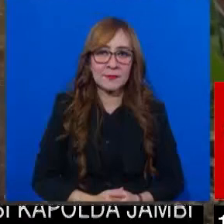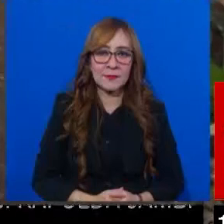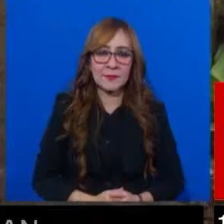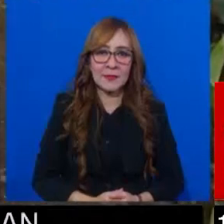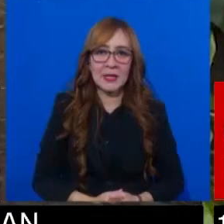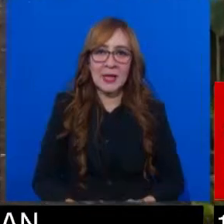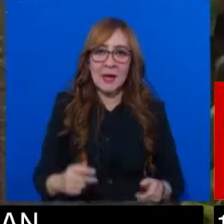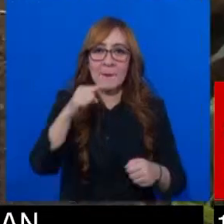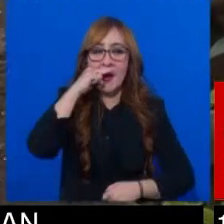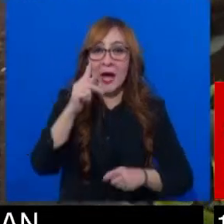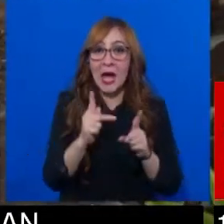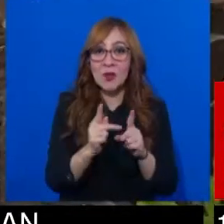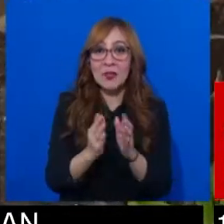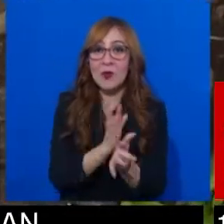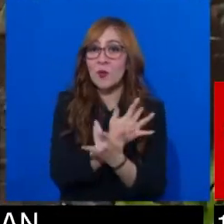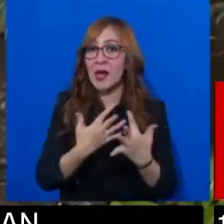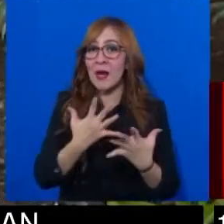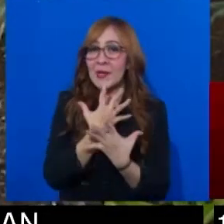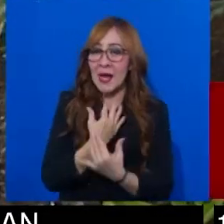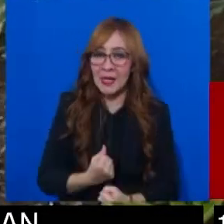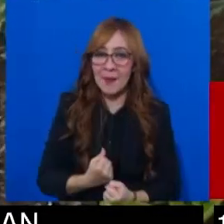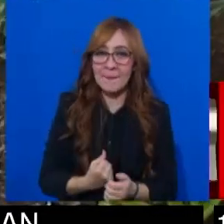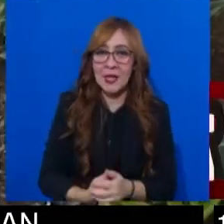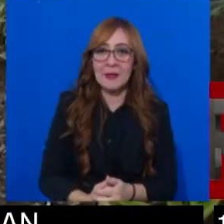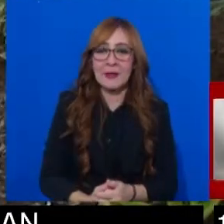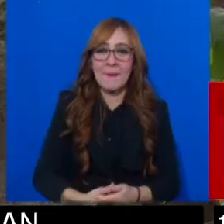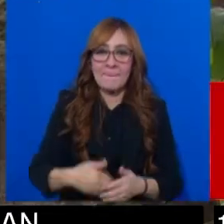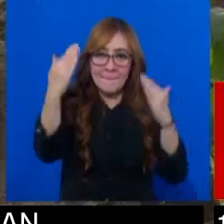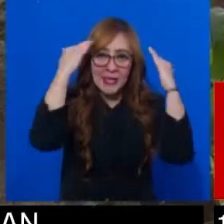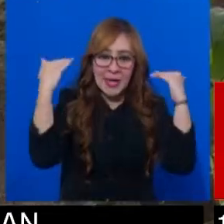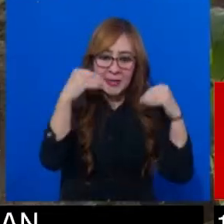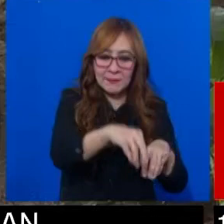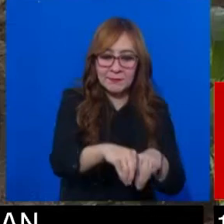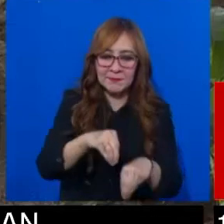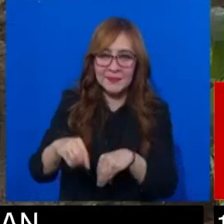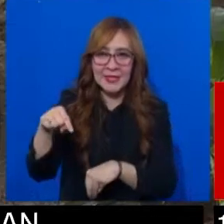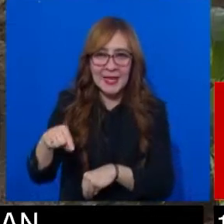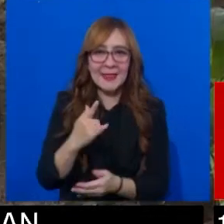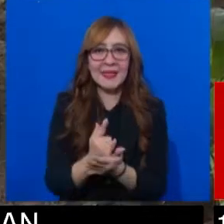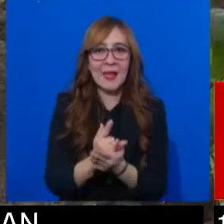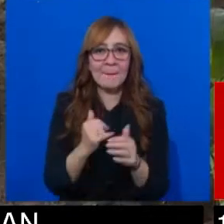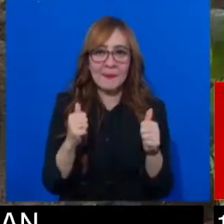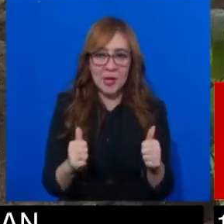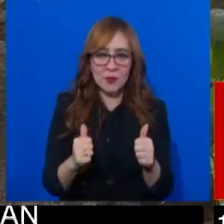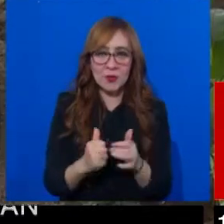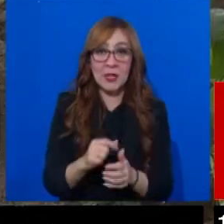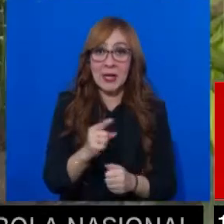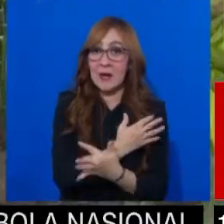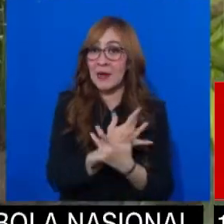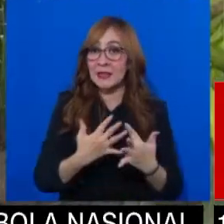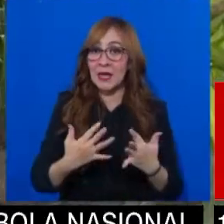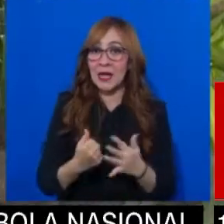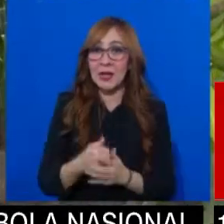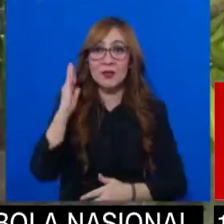Harun dan warga Cipinang Melayu berharap pertanian di bawah kolong jembatan tol Becakayu tetap ada dan lestari karena masyarakat sendiri